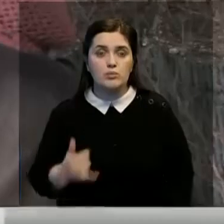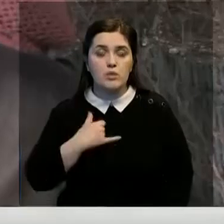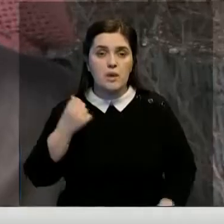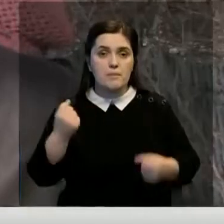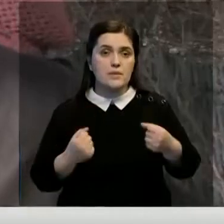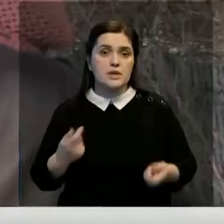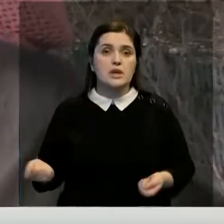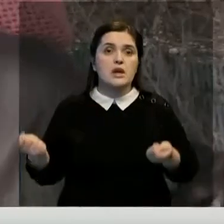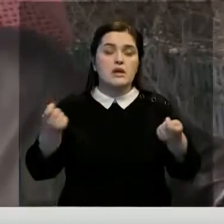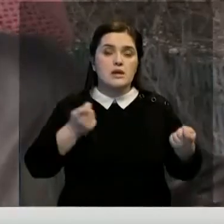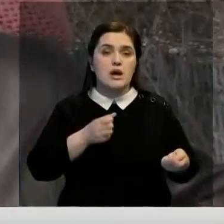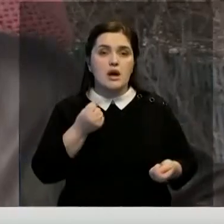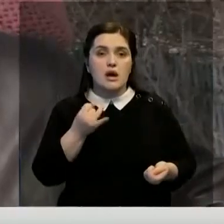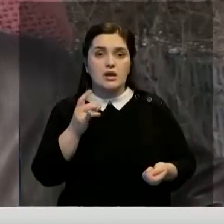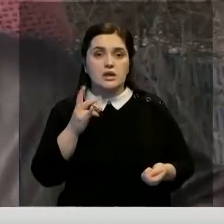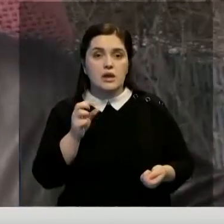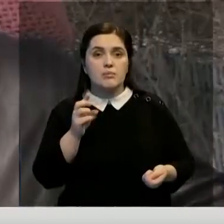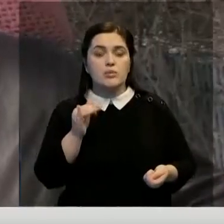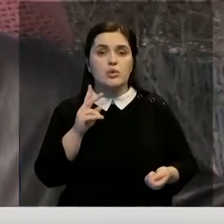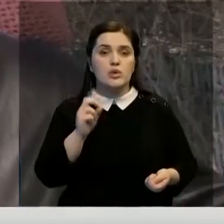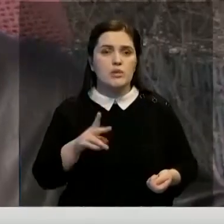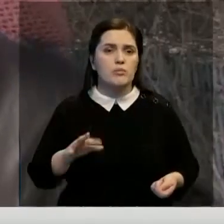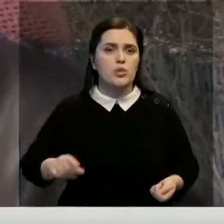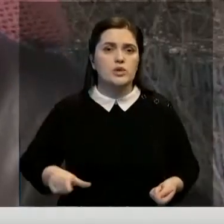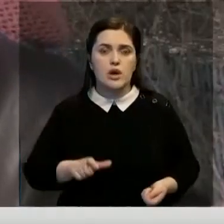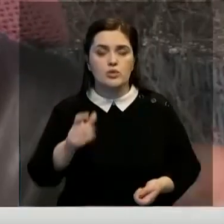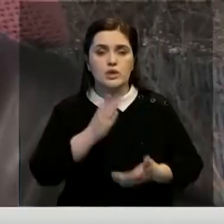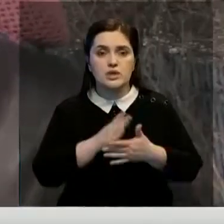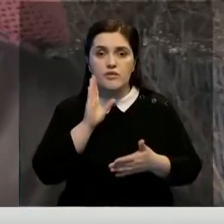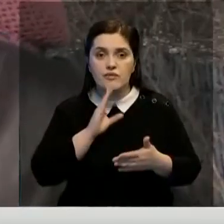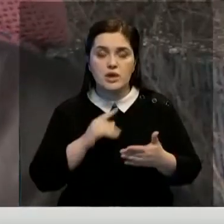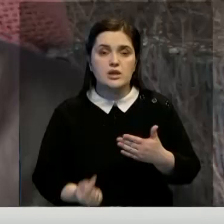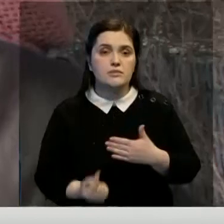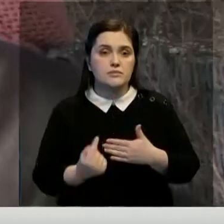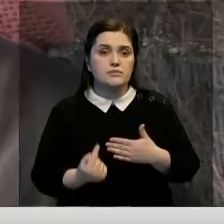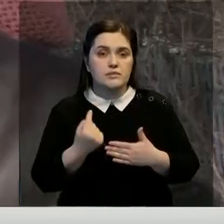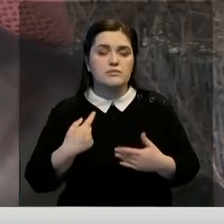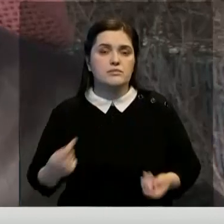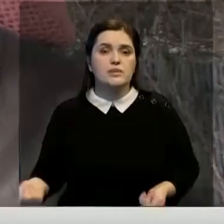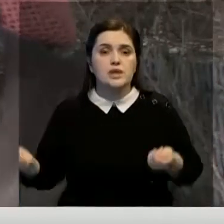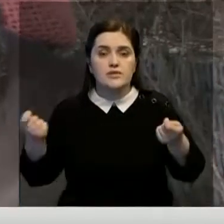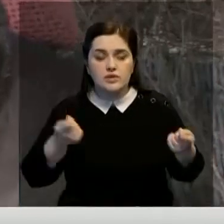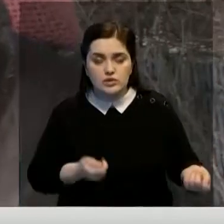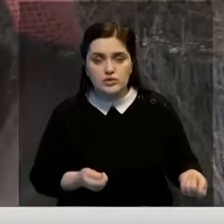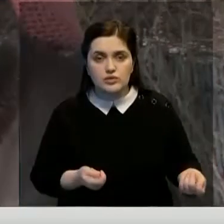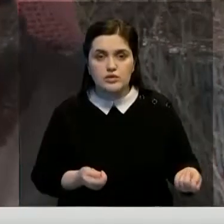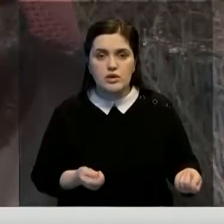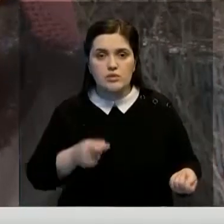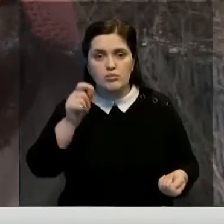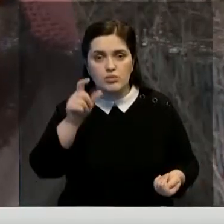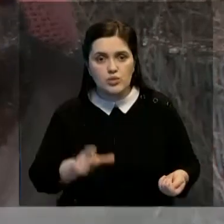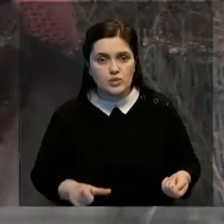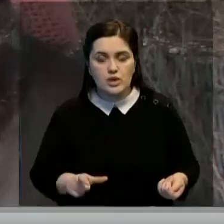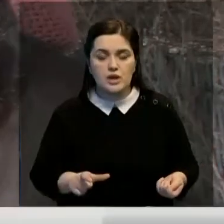из Айнабулака. Здесь вот по дороге есть родник, источник. Оттуда привожу в флягах, в бутылях